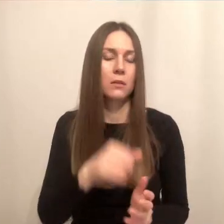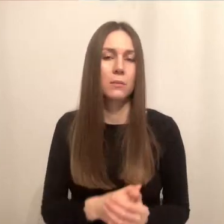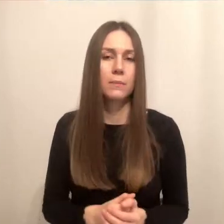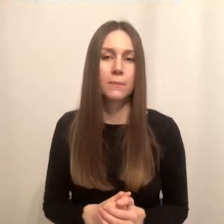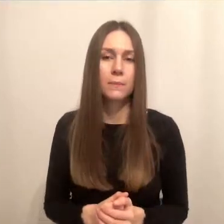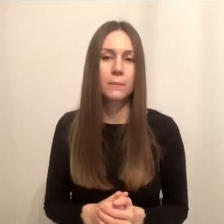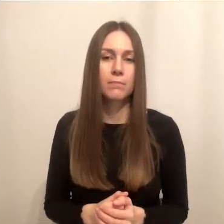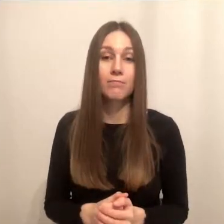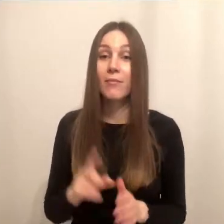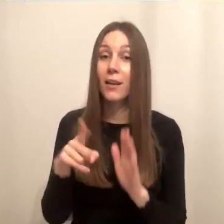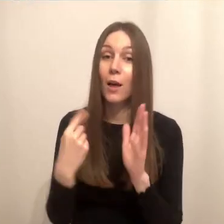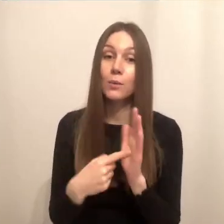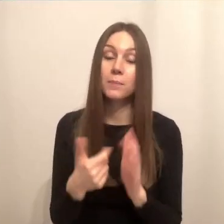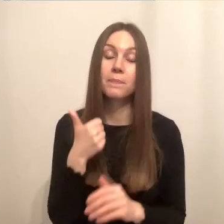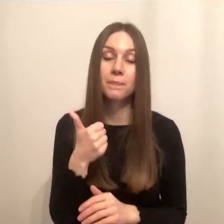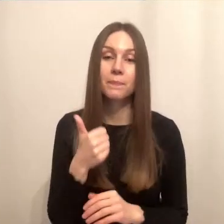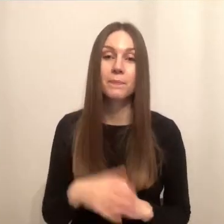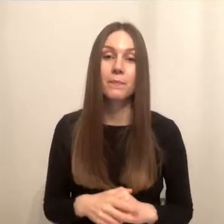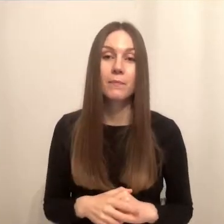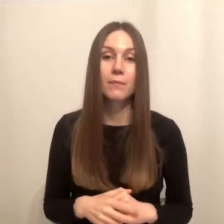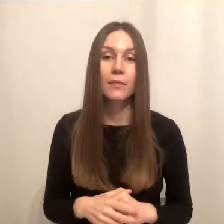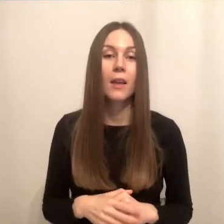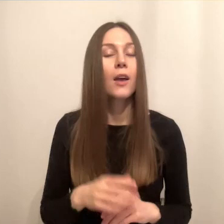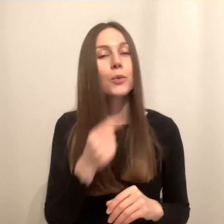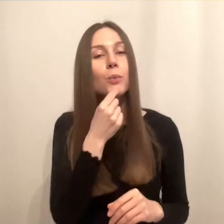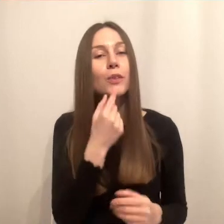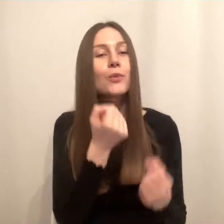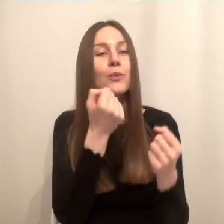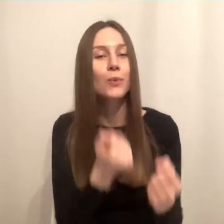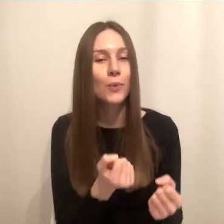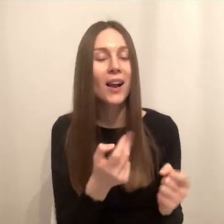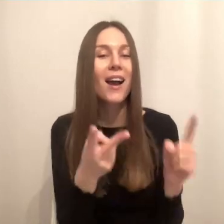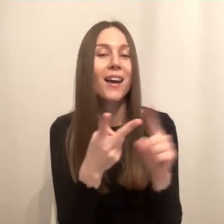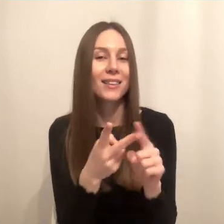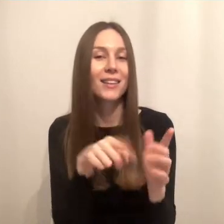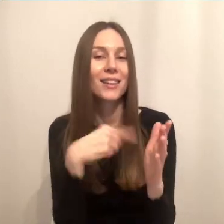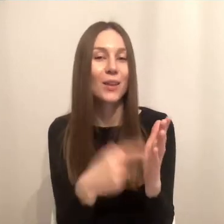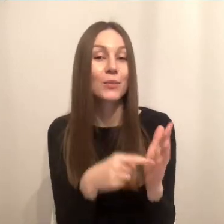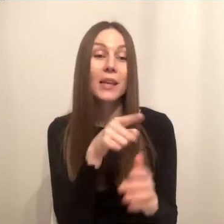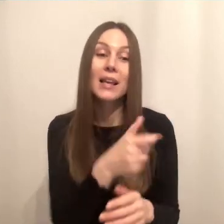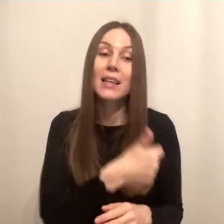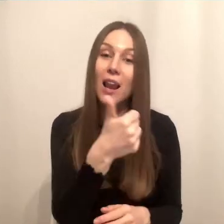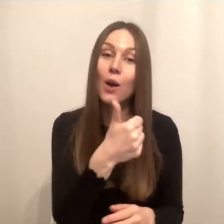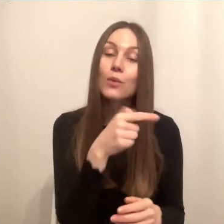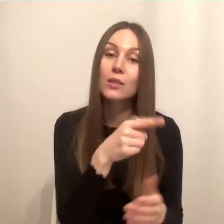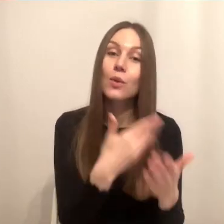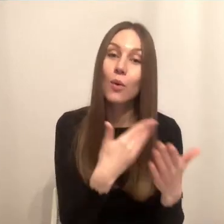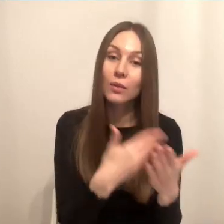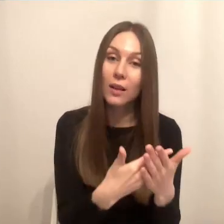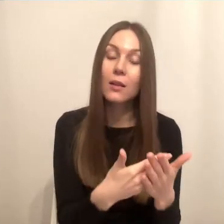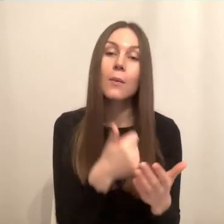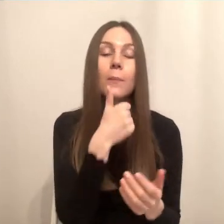Geras klausimas. Iš tikrųjų, aš pasunkinsiu jį. Ir antras klausimas, kodėl jūs geriausias, ir jeigu jūs